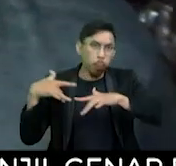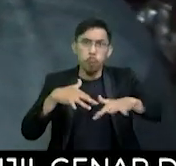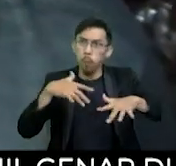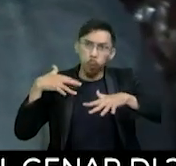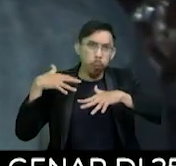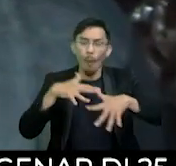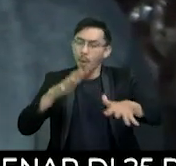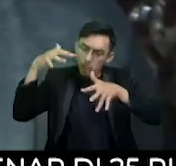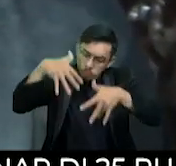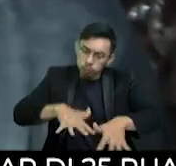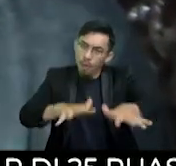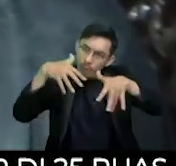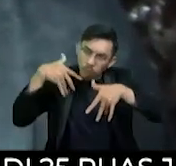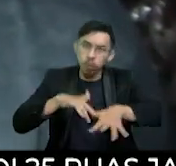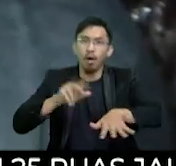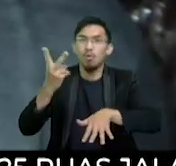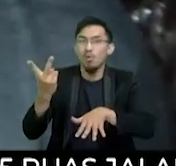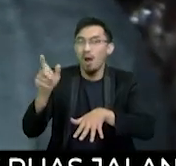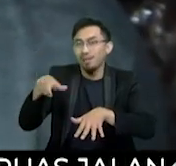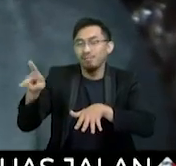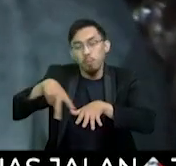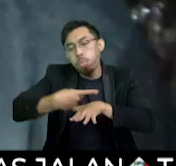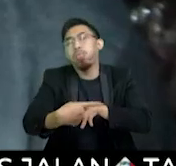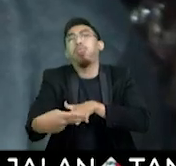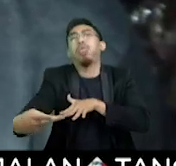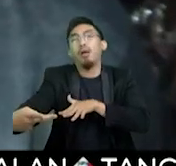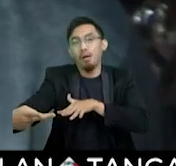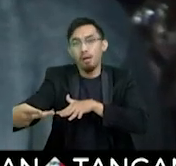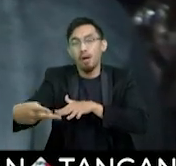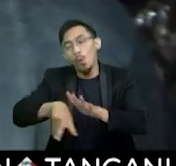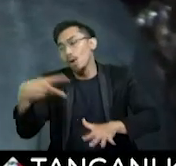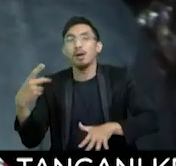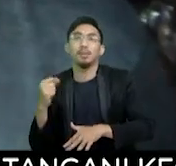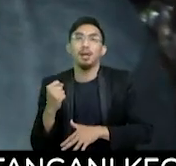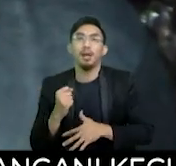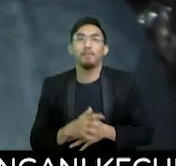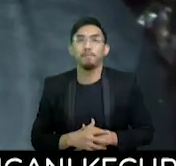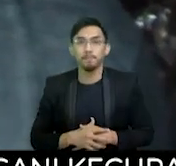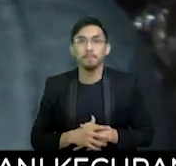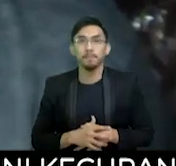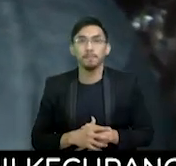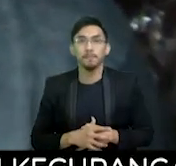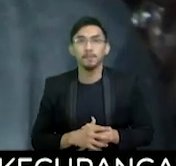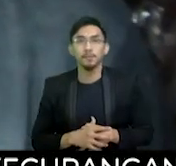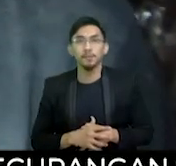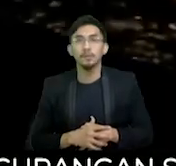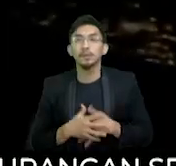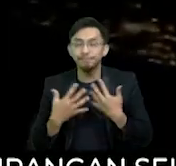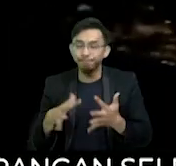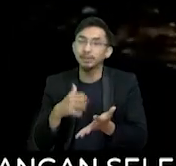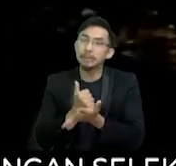korban ini terbawa arus. Mereka sempat keluar rumah, Pak? Ya. Untuk yang terbawa arus ini berapa orang? Ada 2 jiwa.